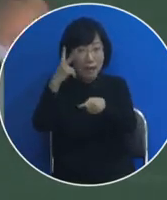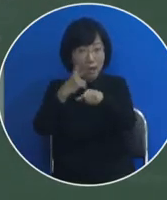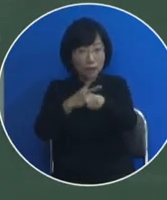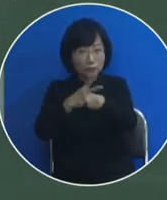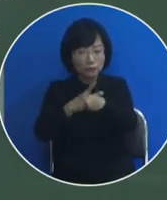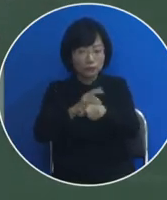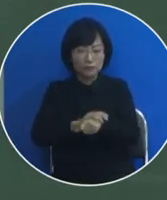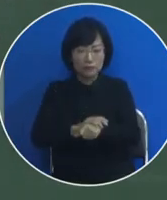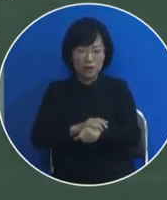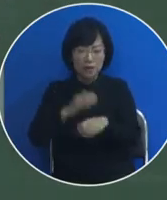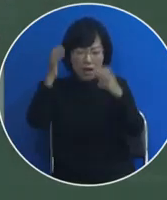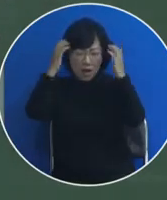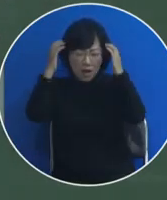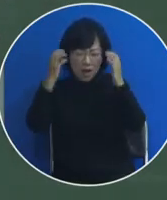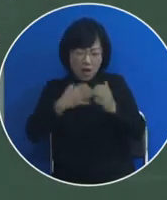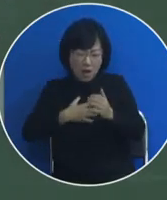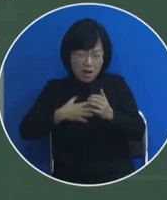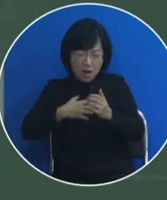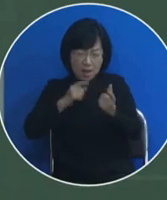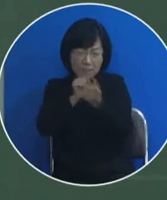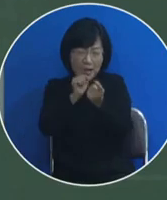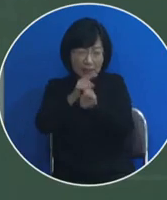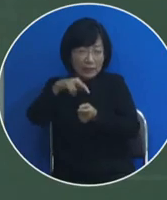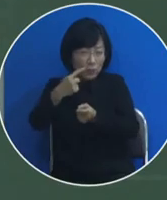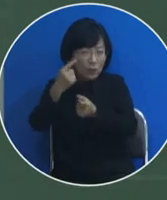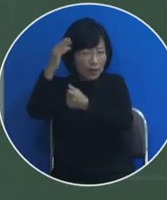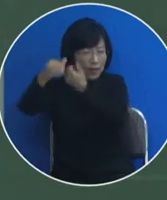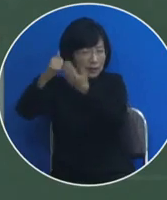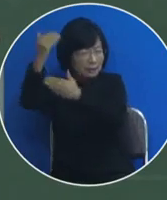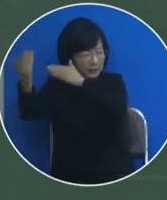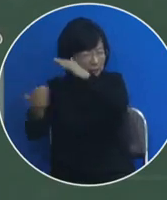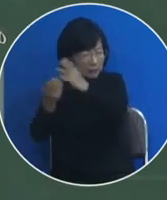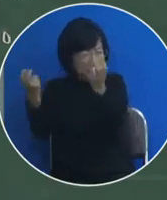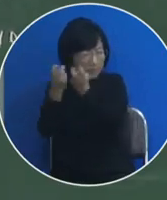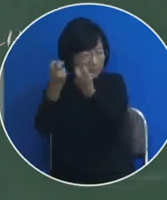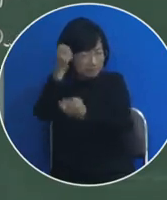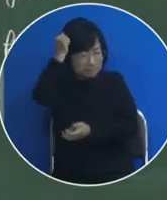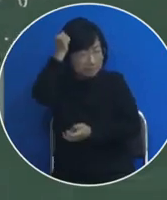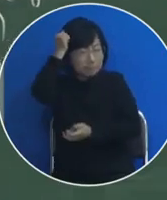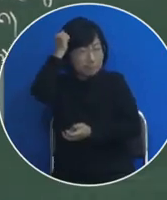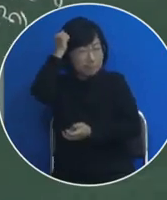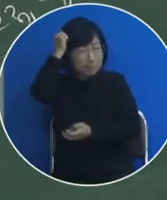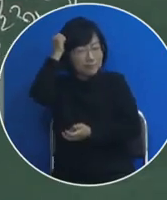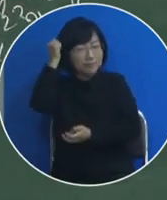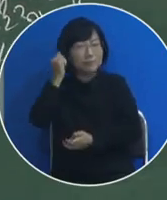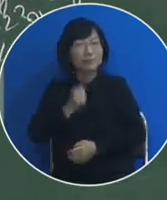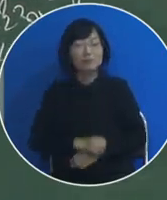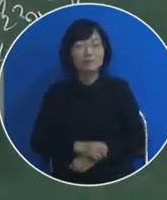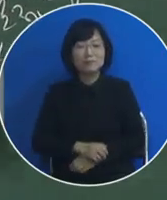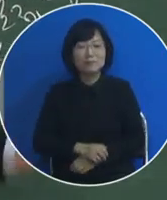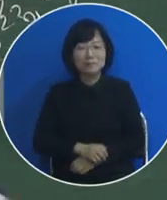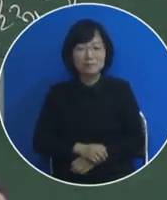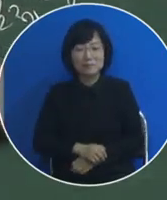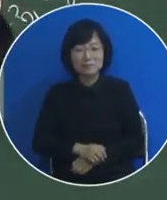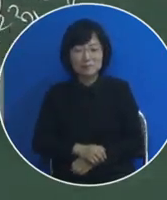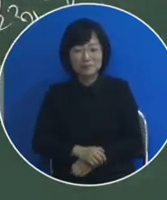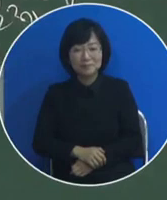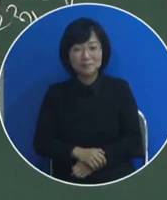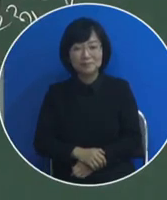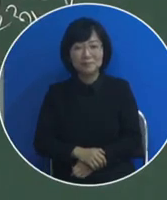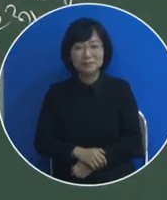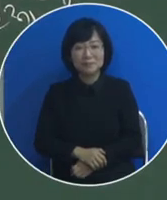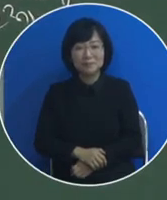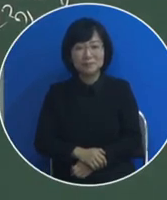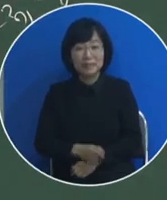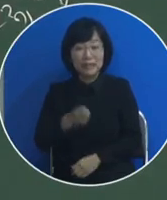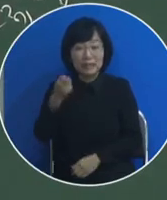나가시는 것을 보게 되는 거예요. Then how was Paul able to receive answers? No matter what kind of hardship came to him, he saw how God was bringing it about. 그리고 사람 대할 때 뭡니까?